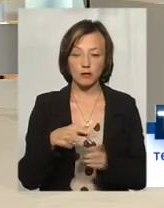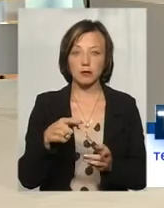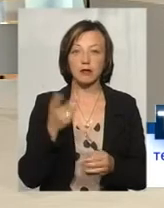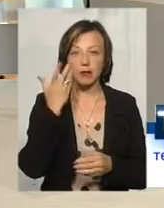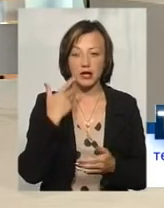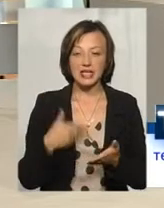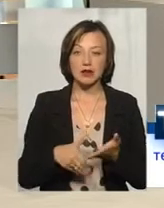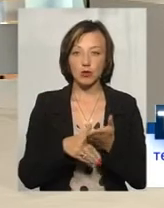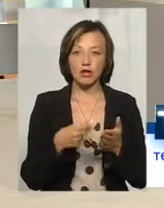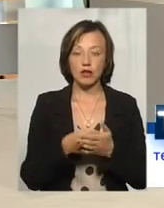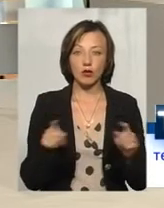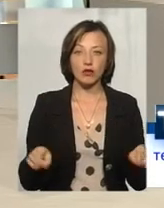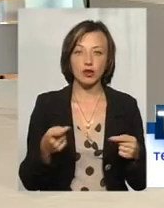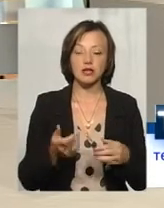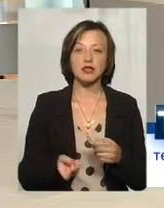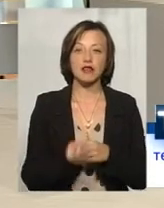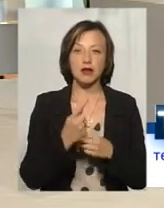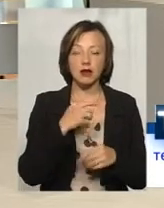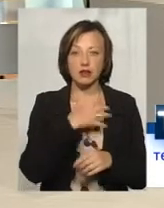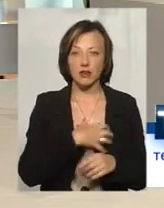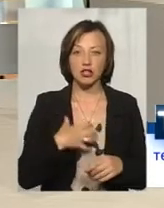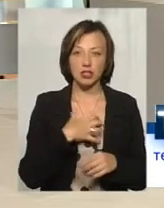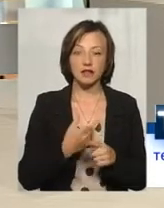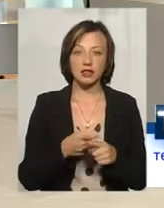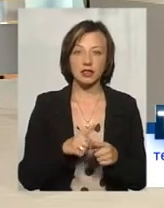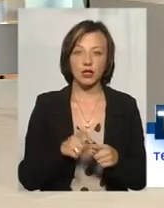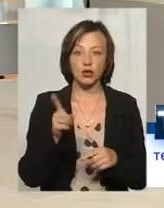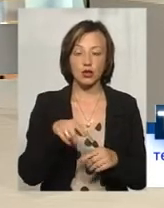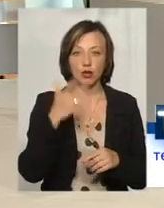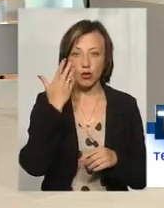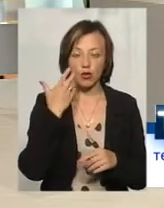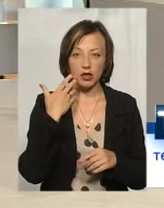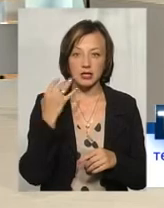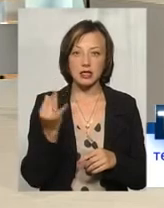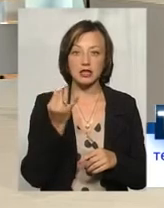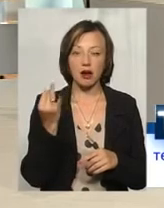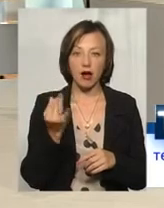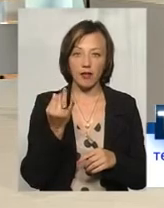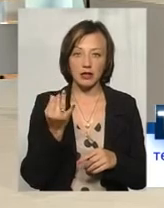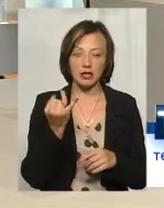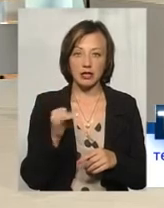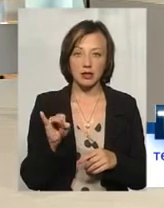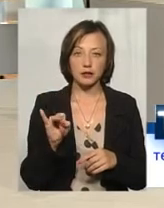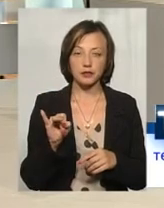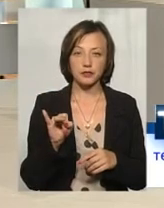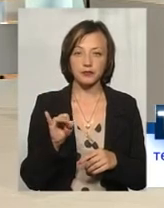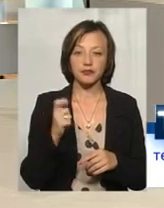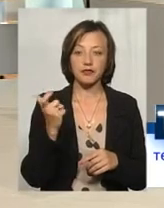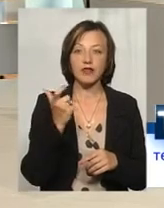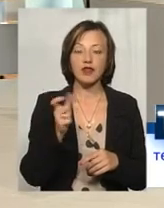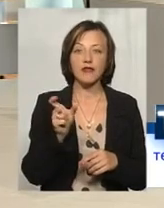стимулюючому тарифоутворенні з'являється дуже важлива річ – це тоді, коли зацікавлений